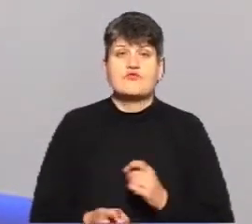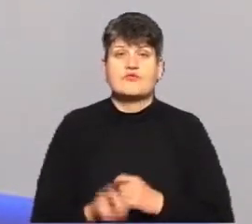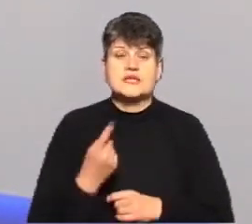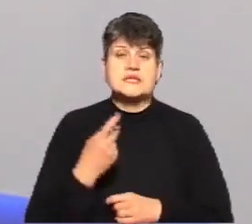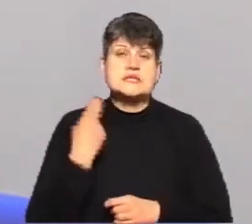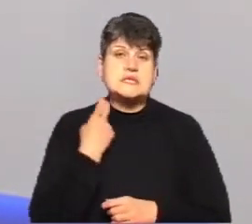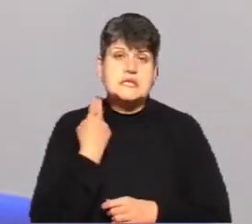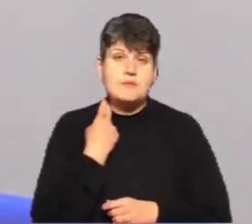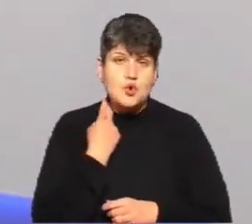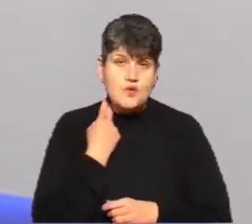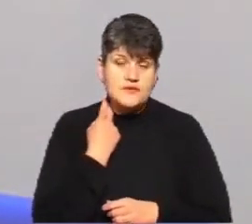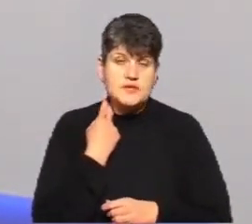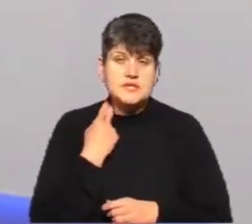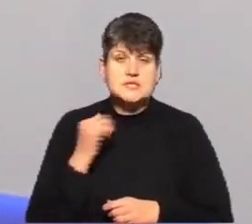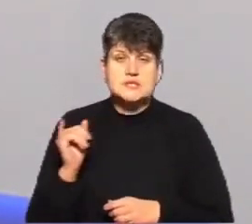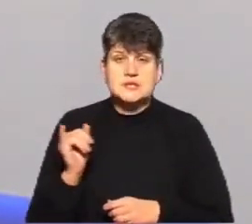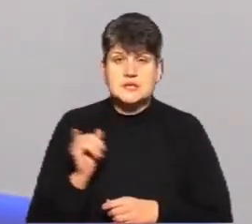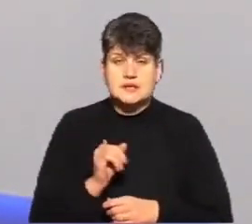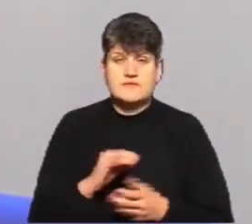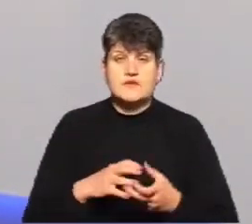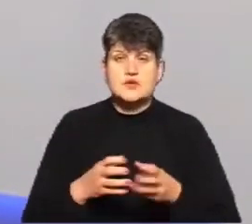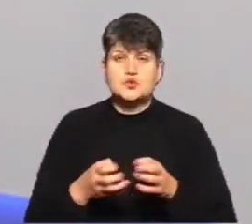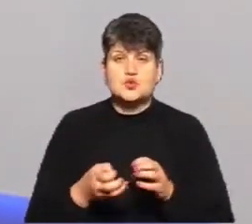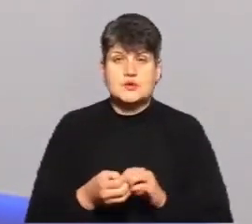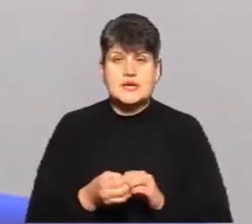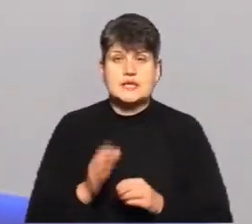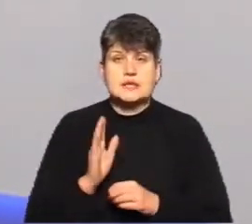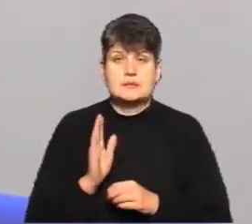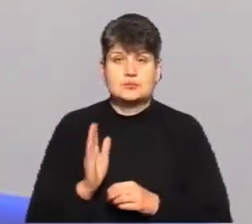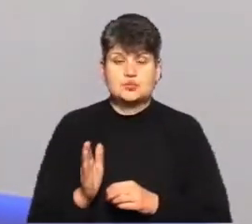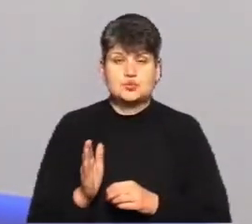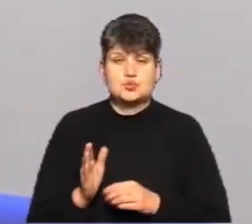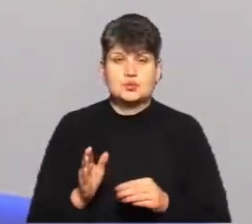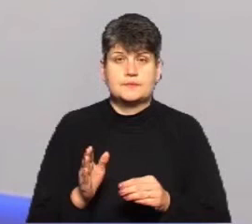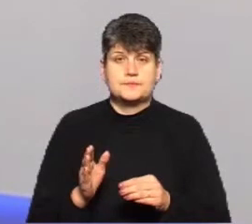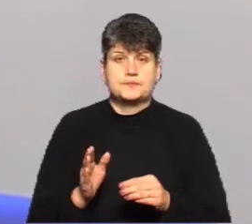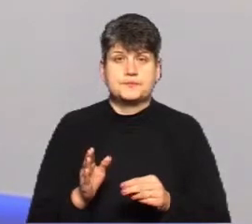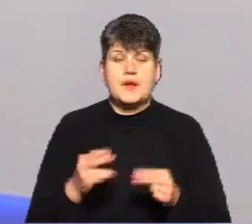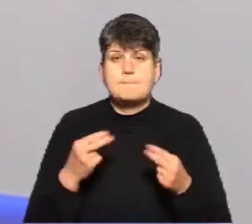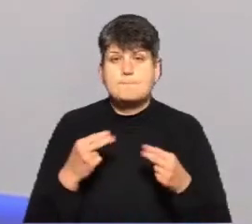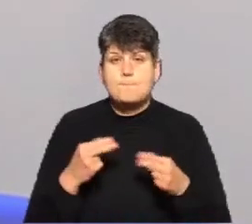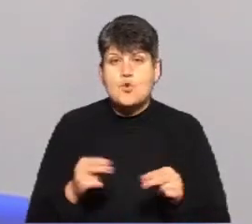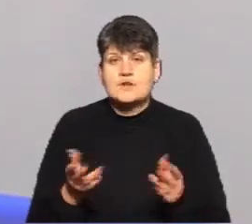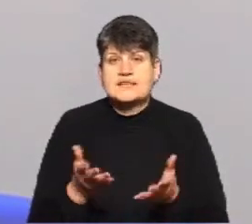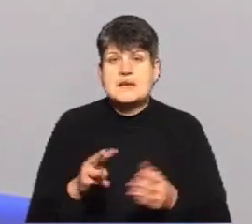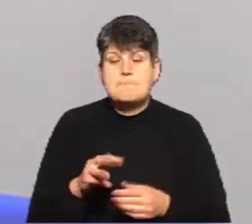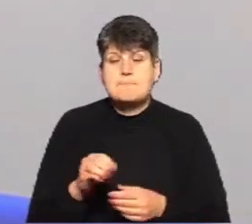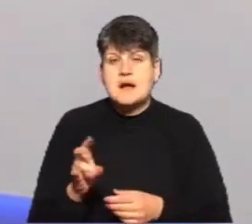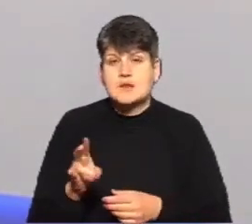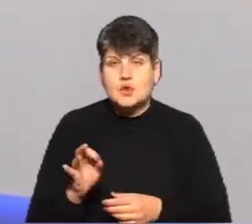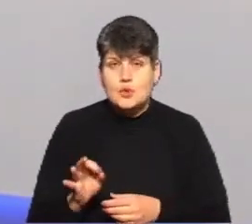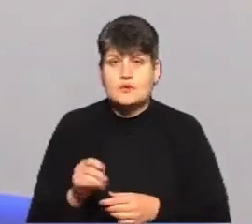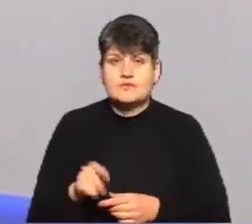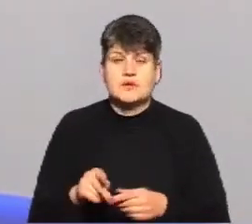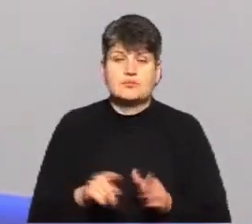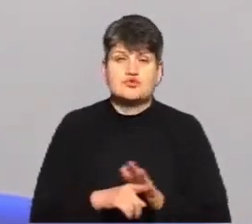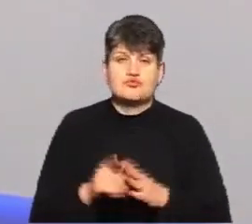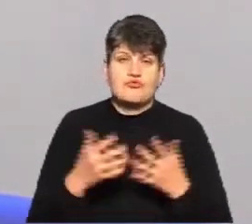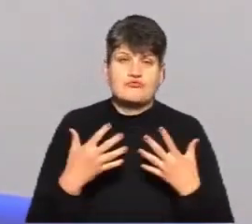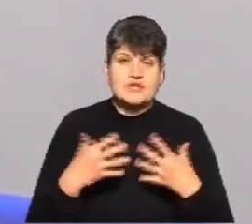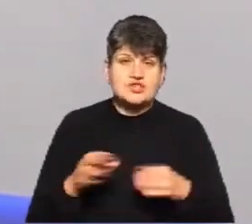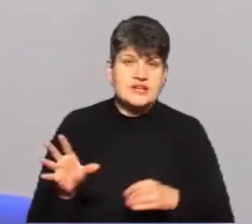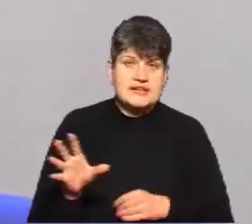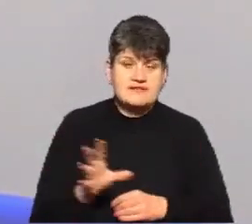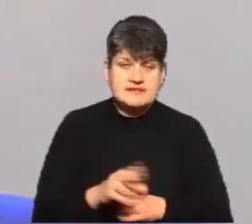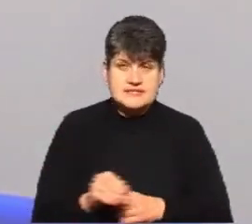і в результаті буде продане якесь їхнє майно, і вони почнуть втрачати, в принципі, все.